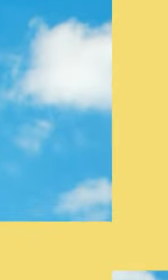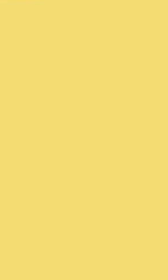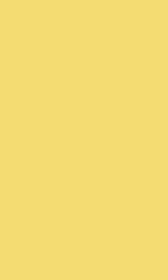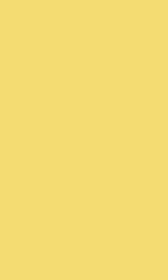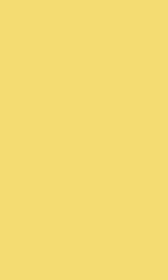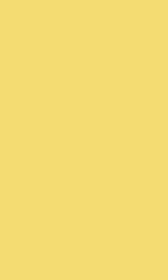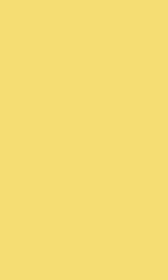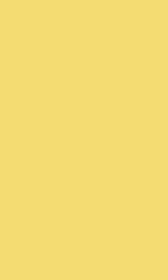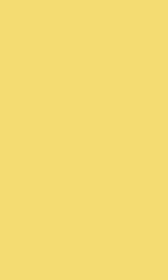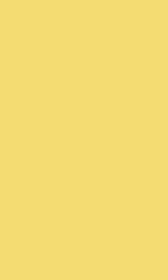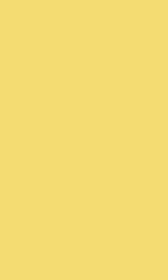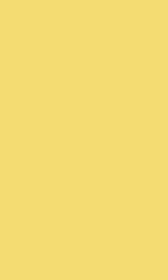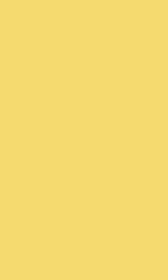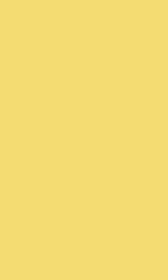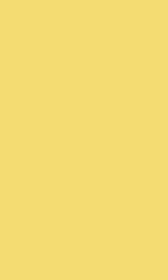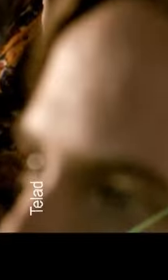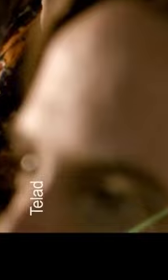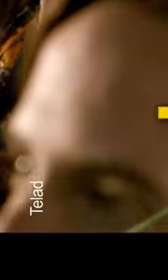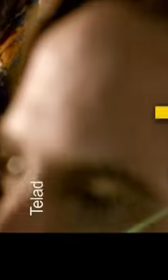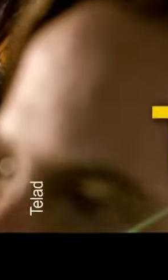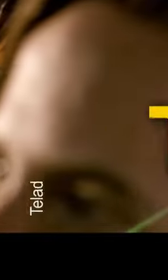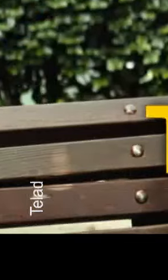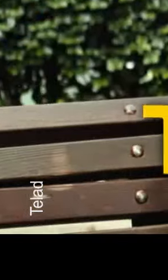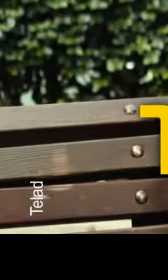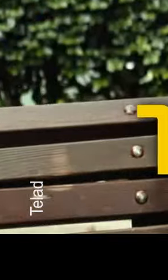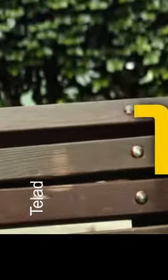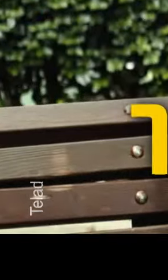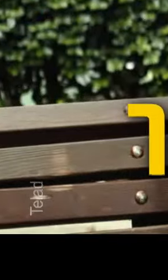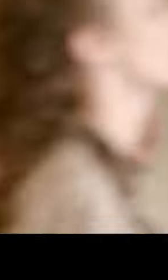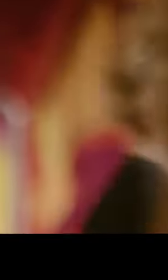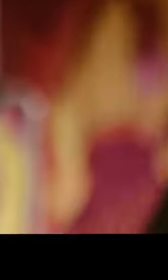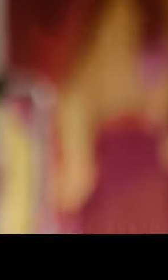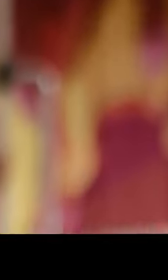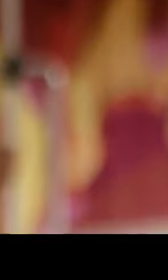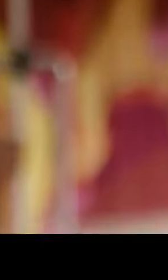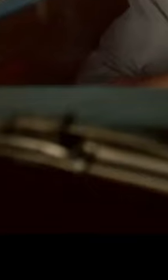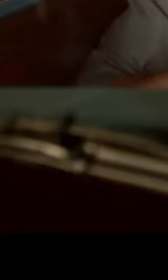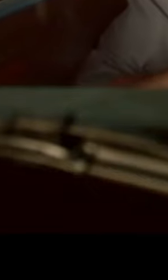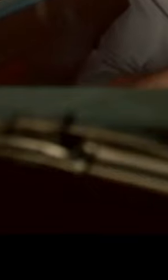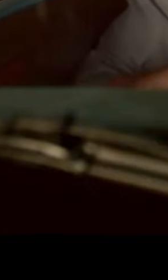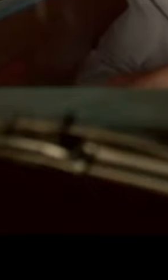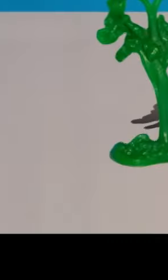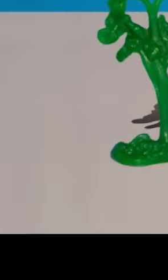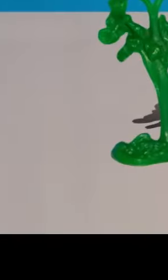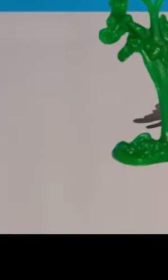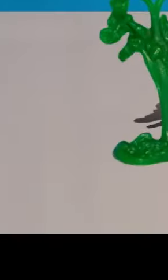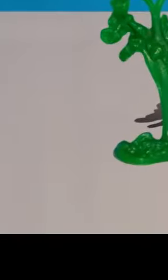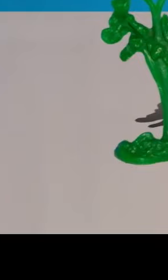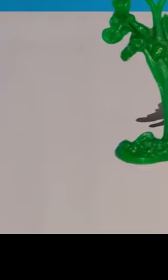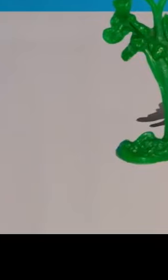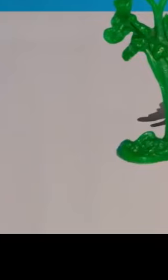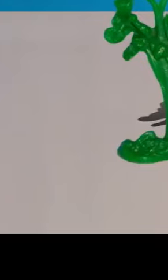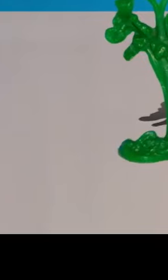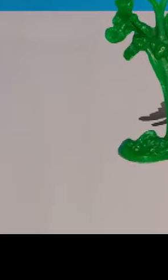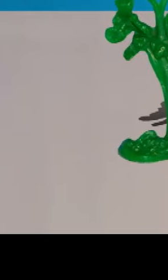התחזית משודרת בחסות סרטו החדש של אבי נשר, להיט ענק, מצחיק ומרגש, גן